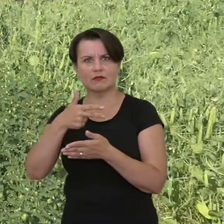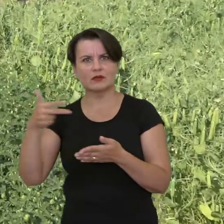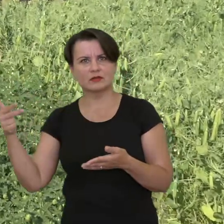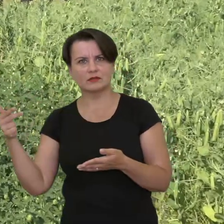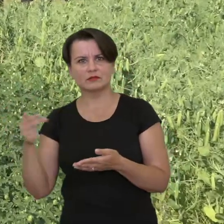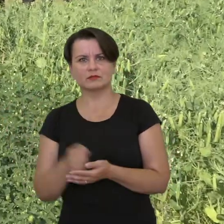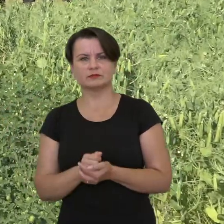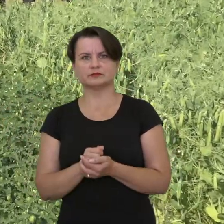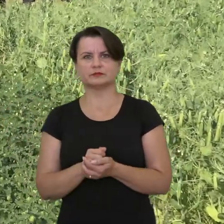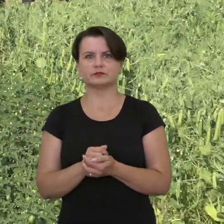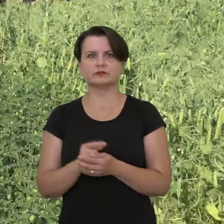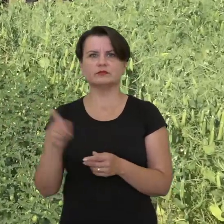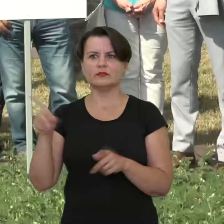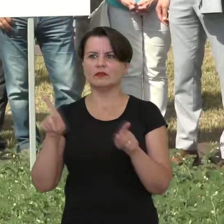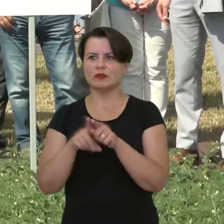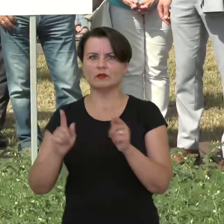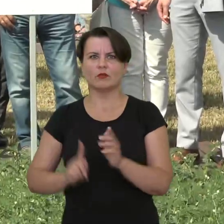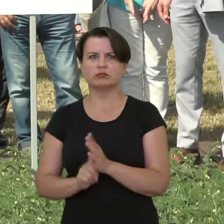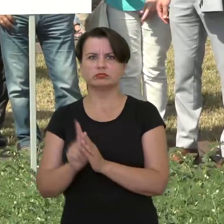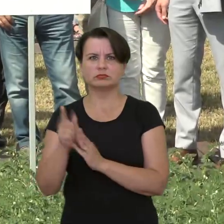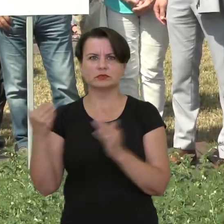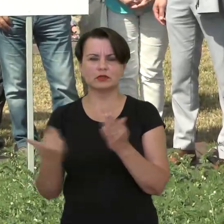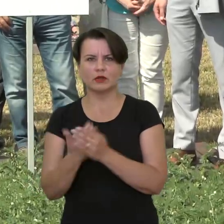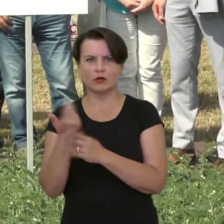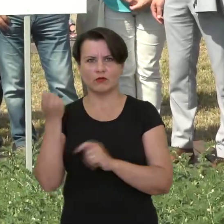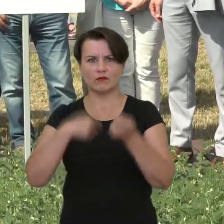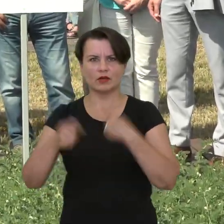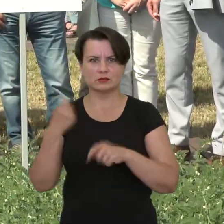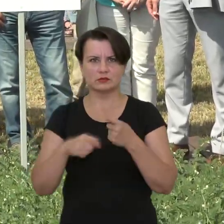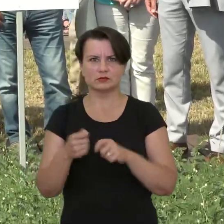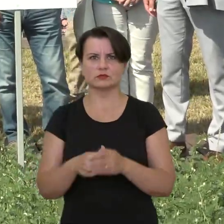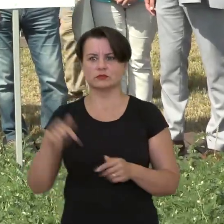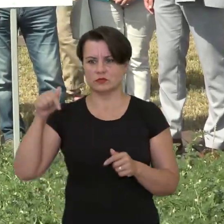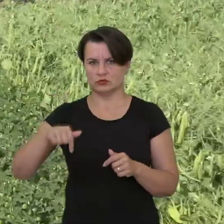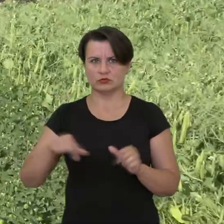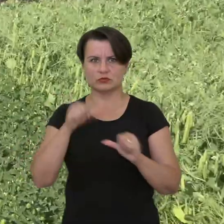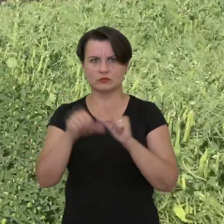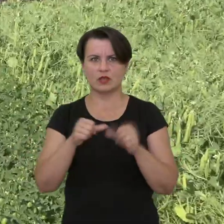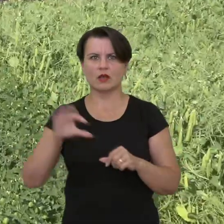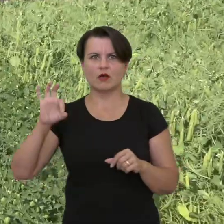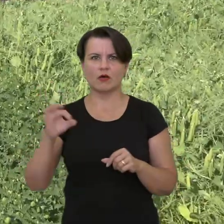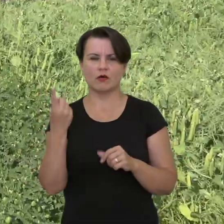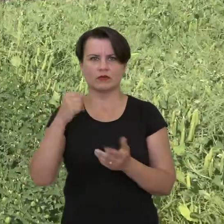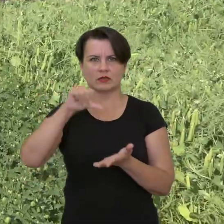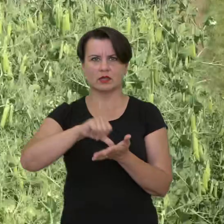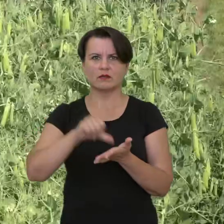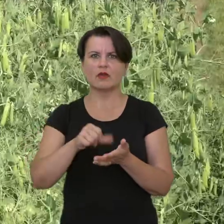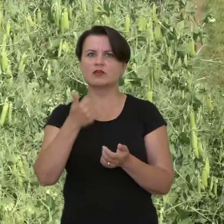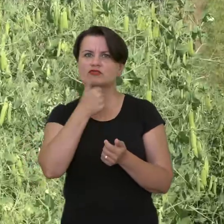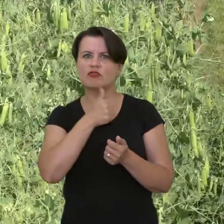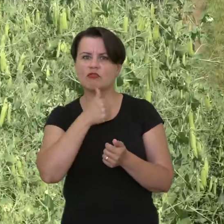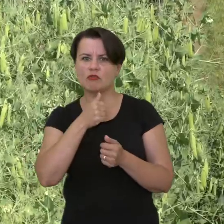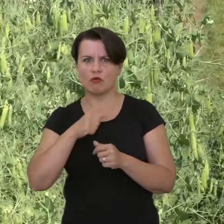kurios gal pradėjusios ir naujus verslus, nišinius verslus. Šiais metais turbūt pirmą kartą dalyvauja